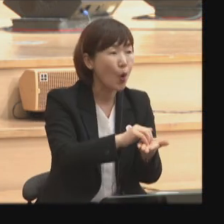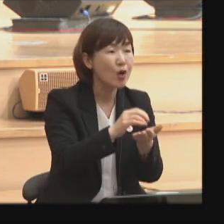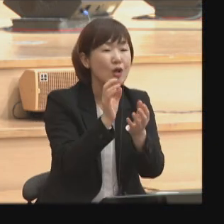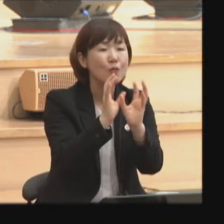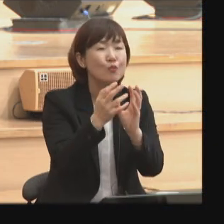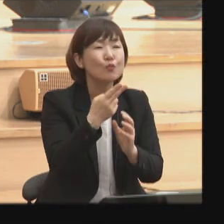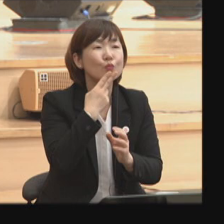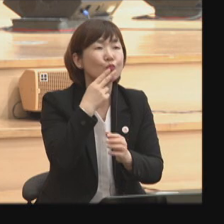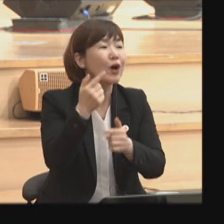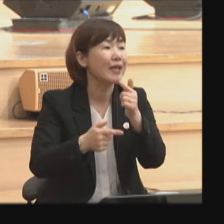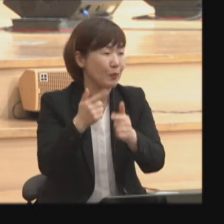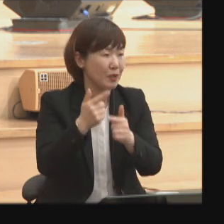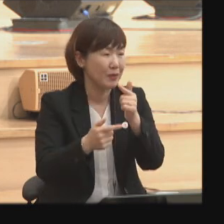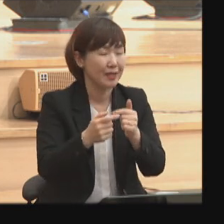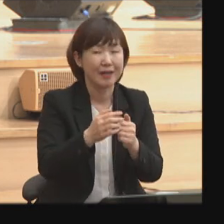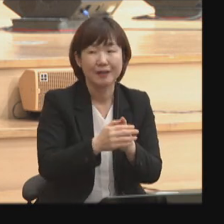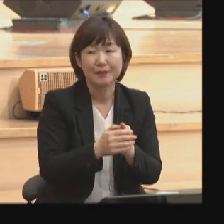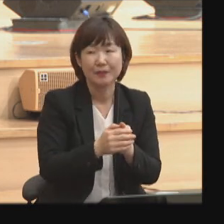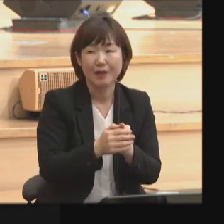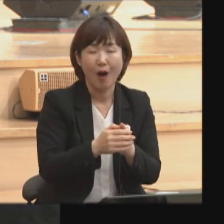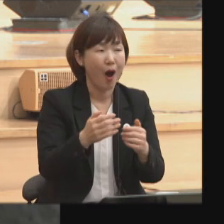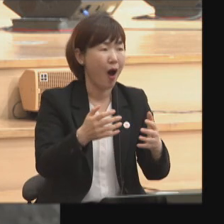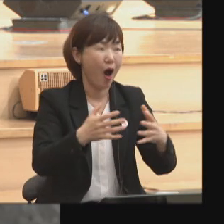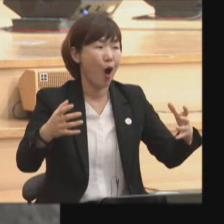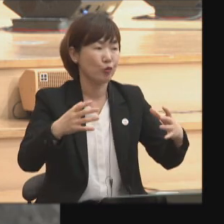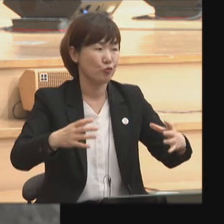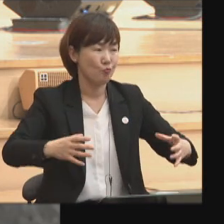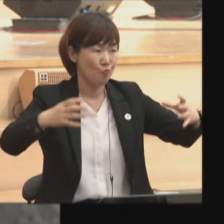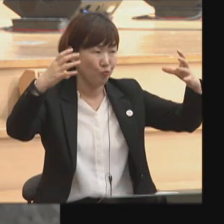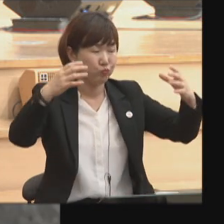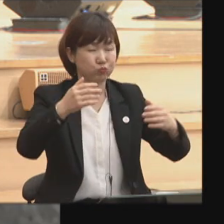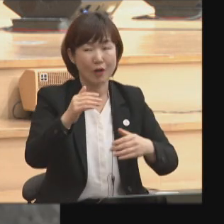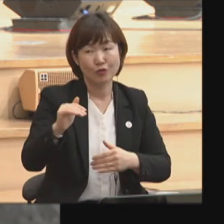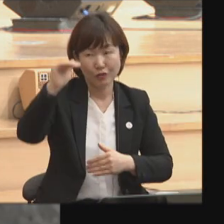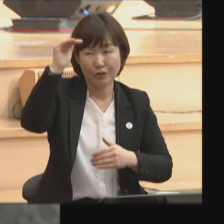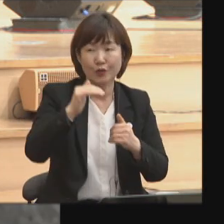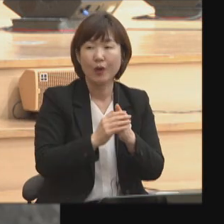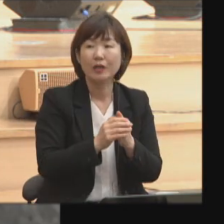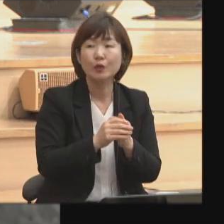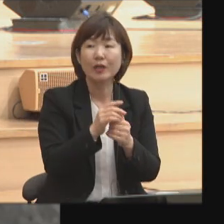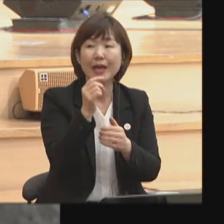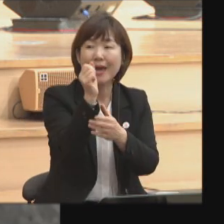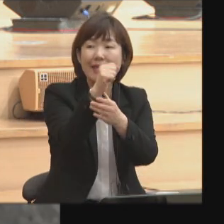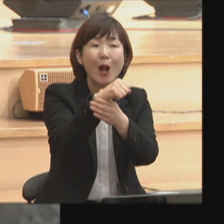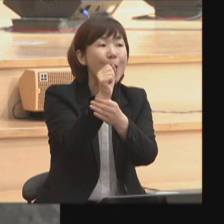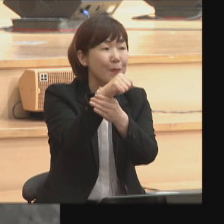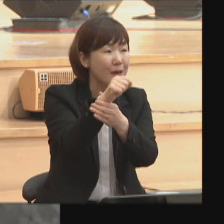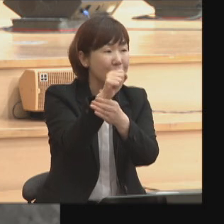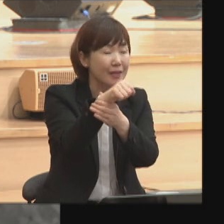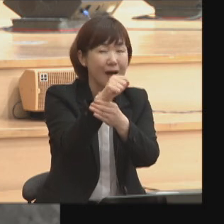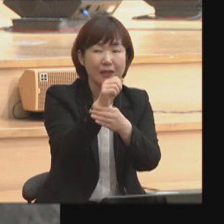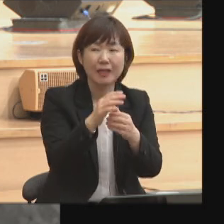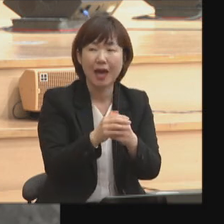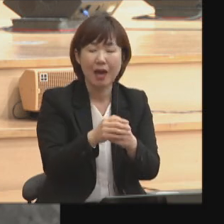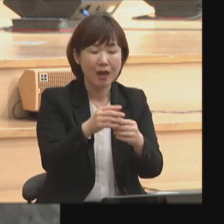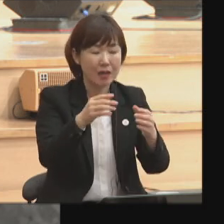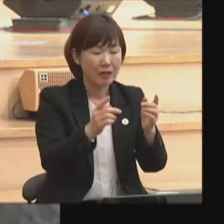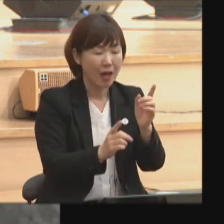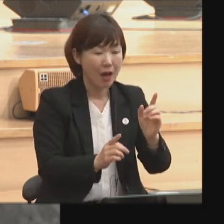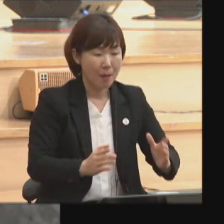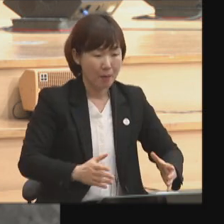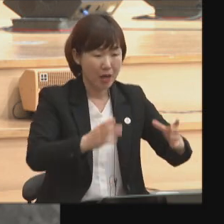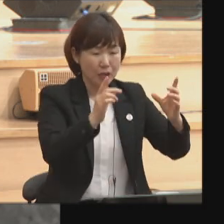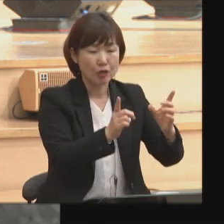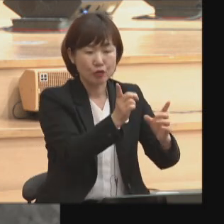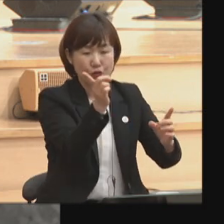규모가 엄청나죠. 또 하나 다른 건 뭐냐면 돌무화과나무에 맺히는 열매입니다. 이게 줄기에서 바로 열매가 맺히는,